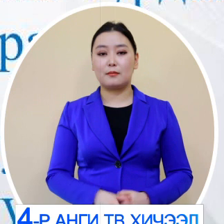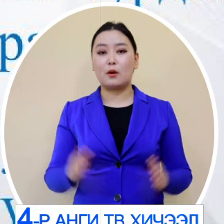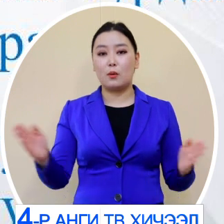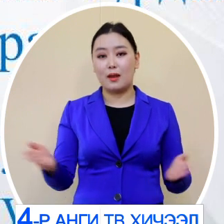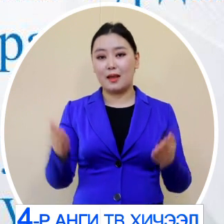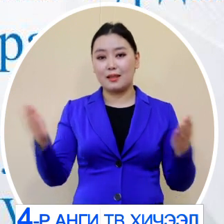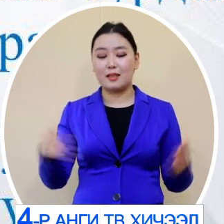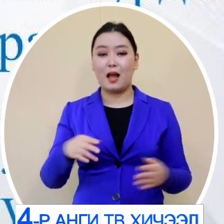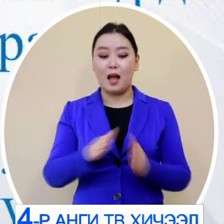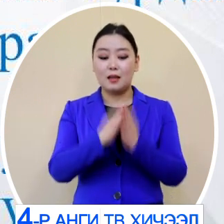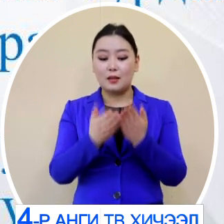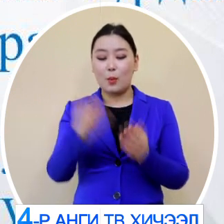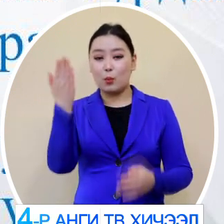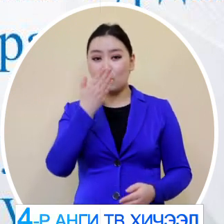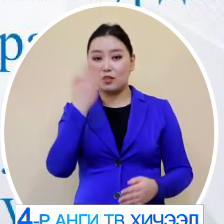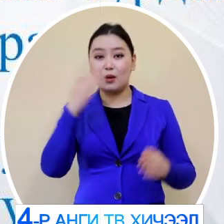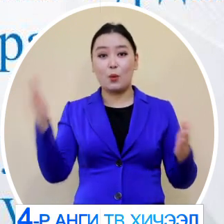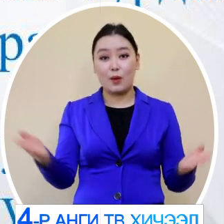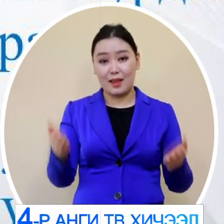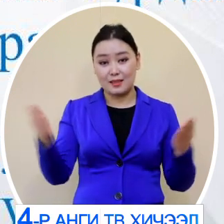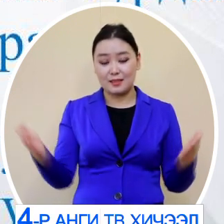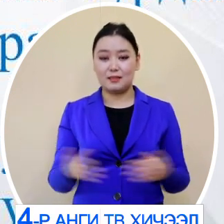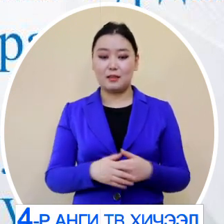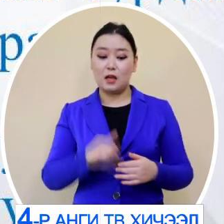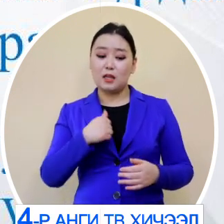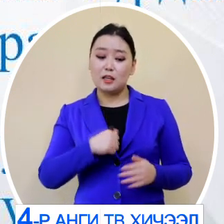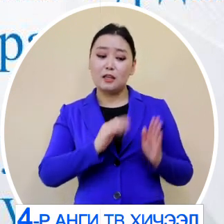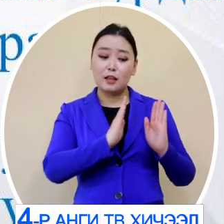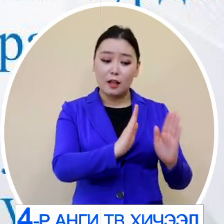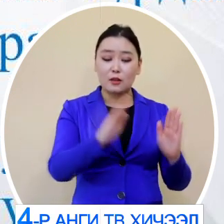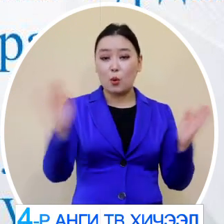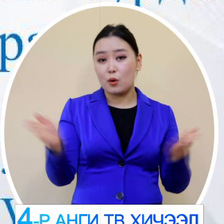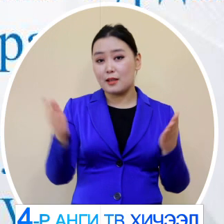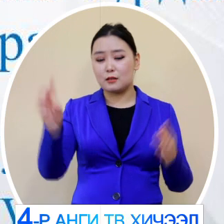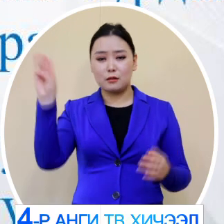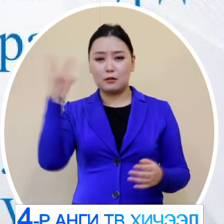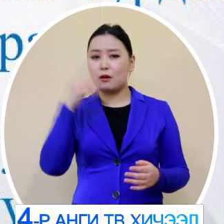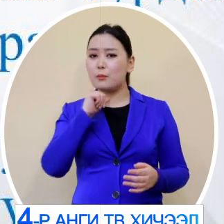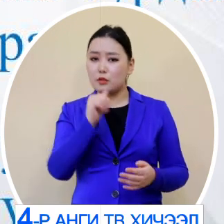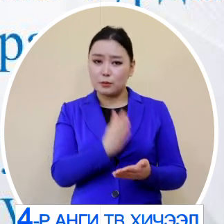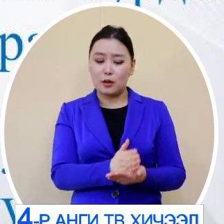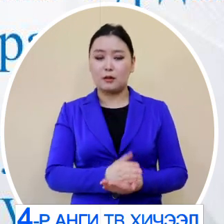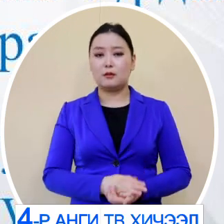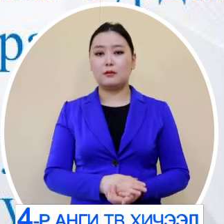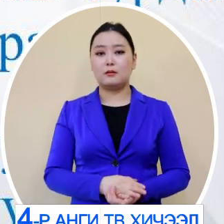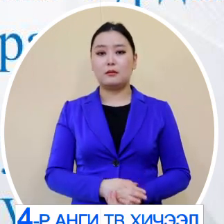За урайлгандаа ном уншихыг урайлсан. А гэхдээ хинд хандан урайлсан нь тодорхойгүй байна.